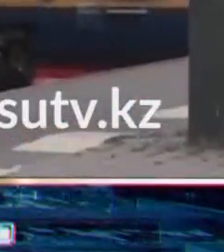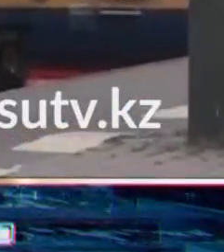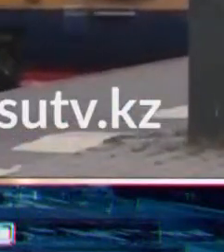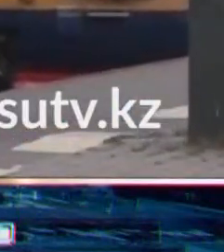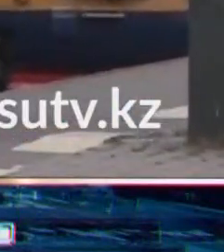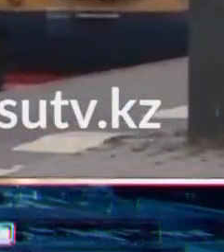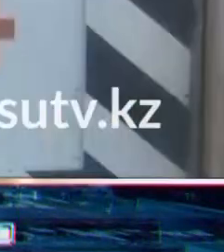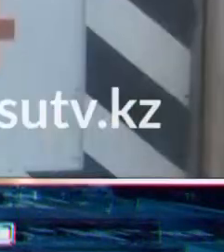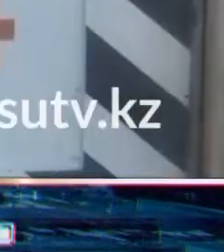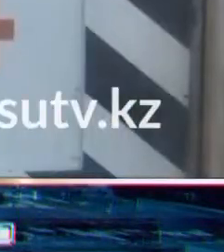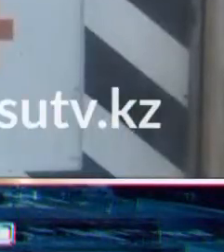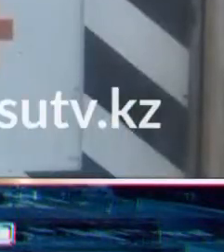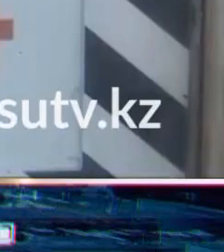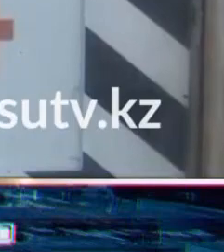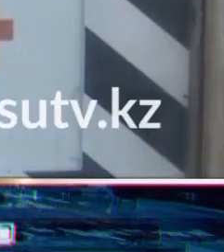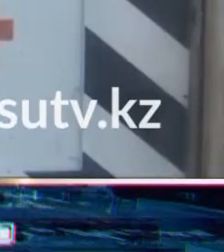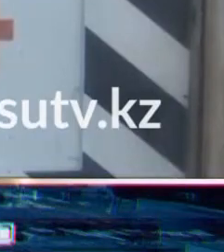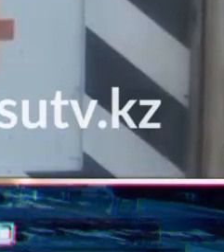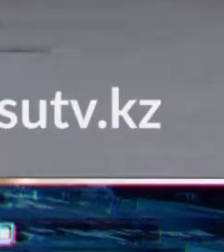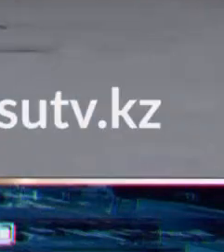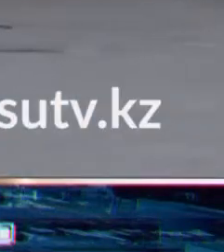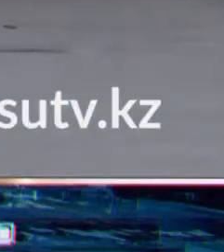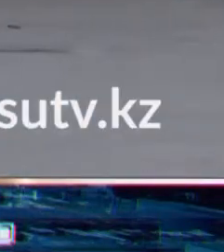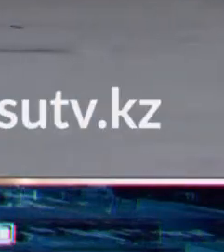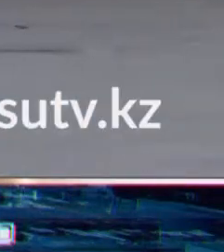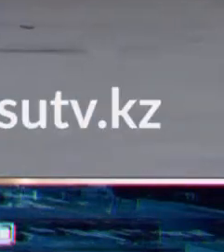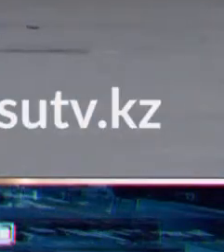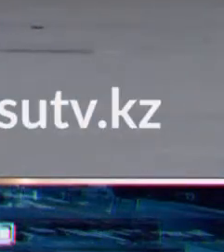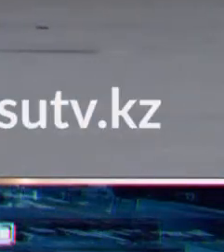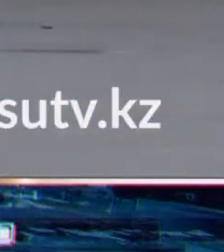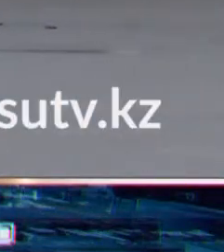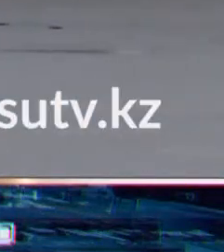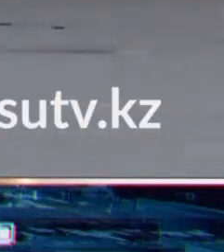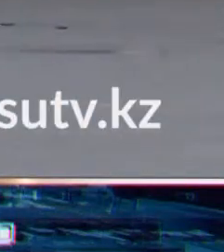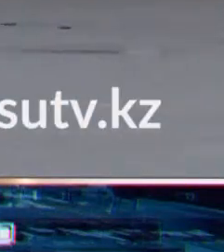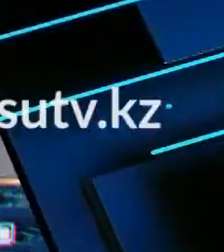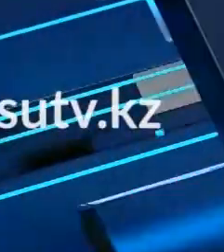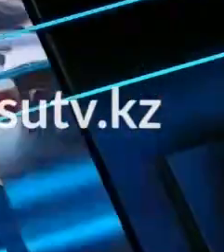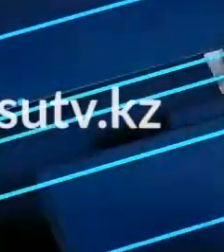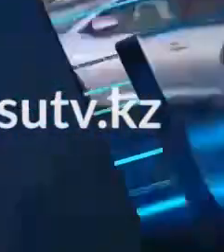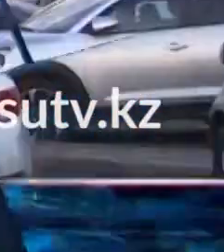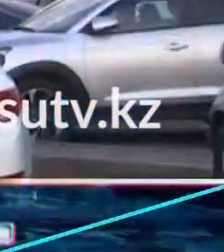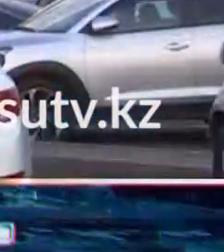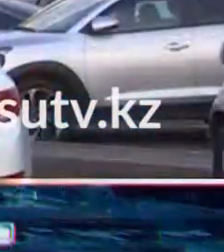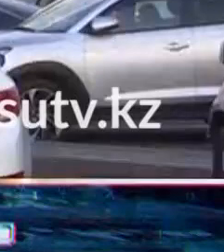Алматы Қапшағай арасындағы поезд бағыты қайта жанданды. Қос аралықта қатынау 80 теңге.